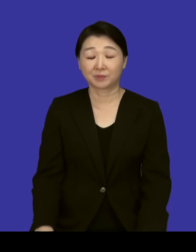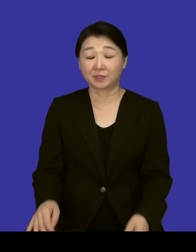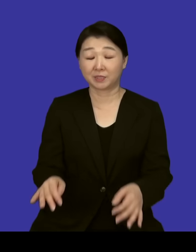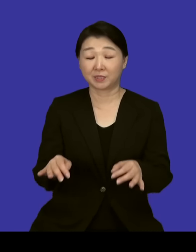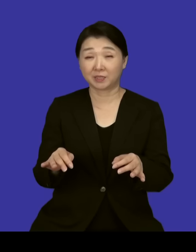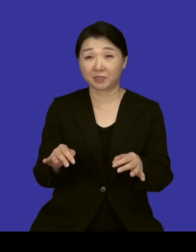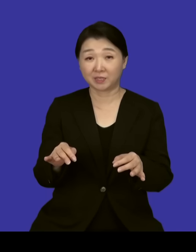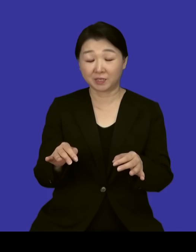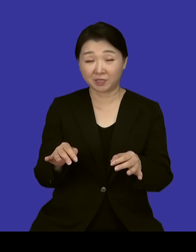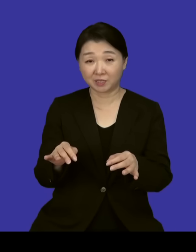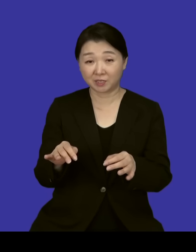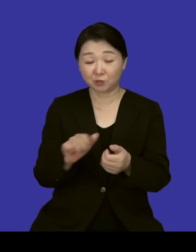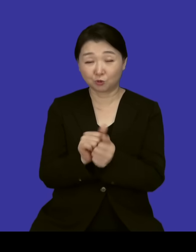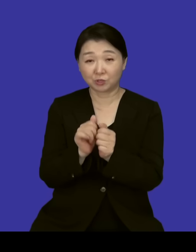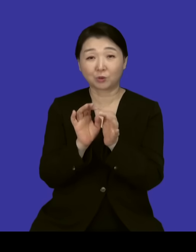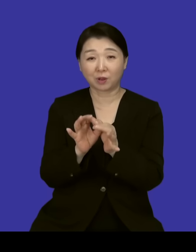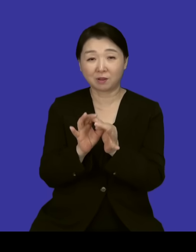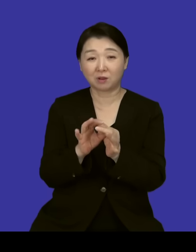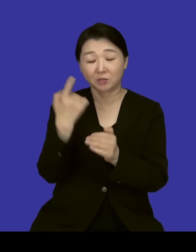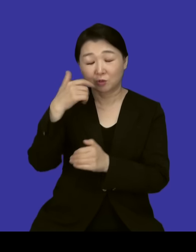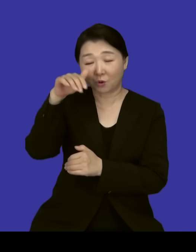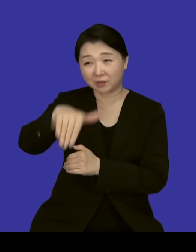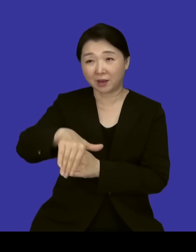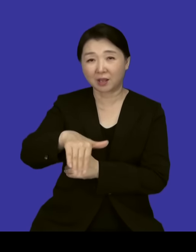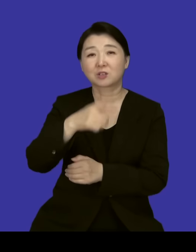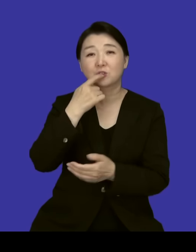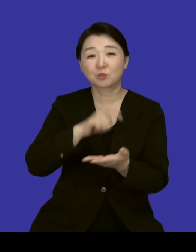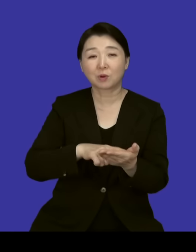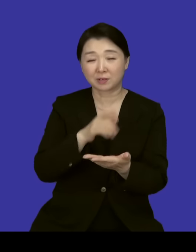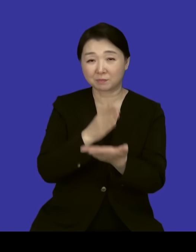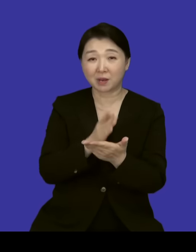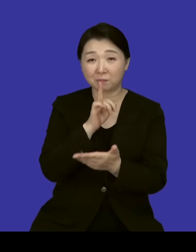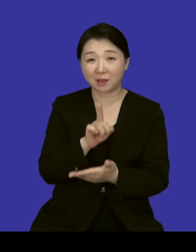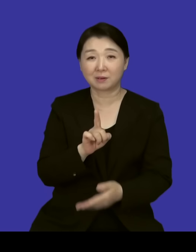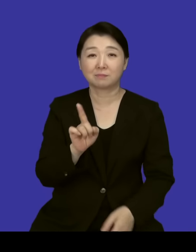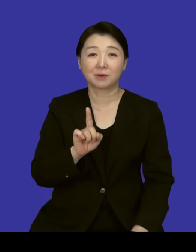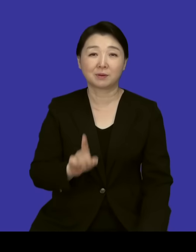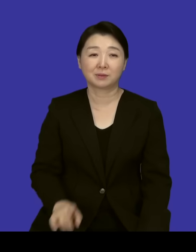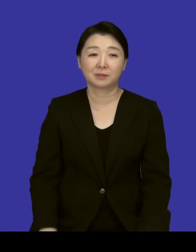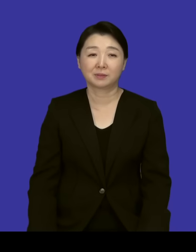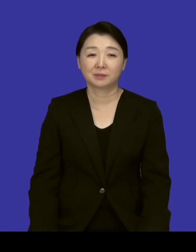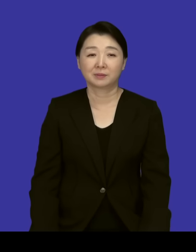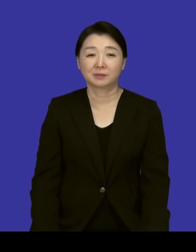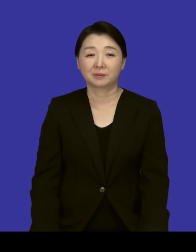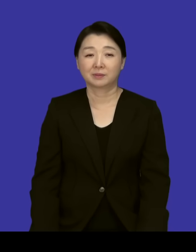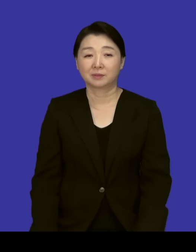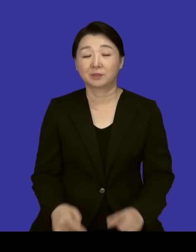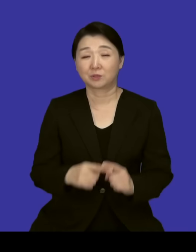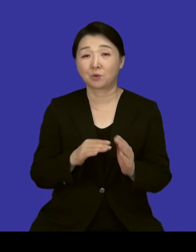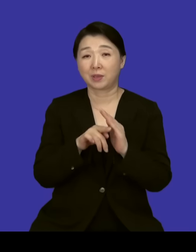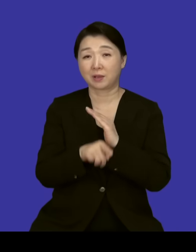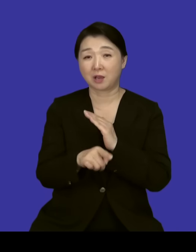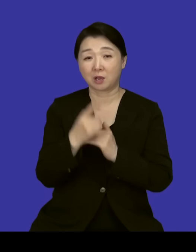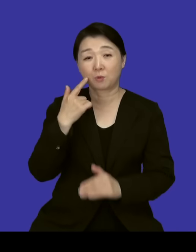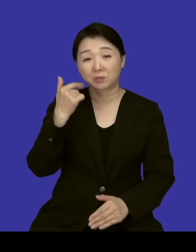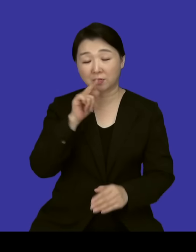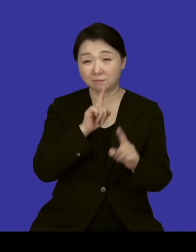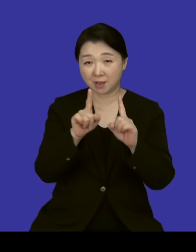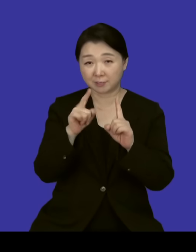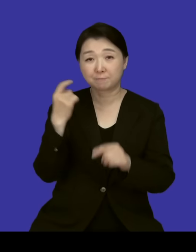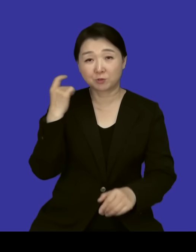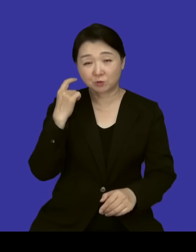그렇게 영혼이 타락하기 쉬우니까 네. 너는 그렇게 되면 안 된다 당부하신 게 있어요. 그래서 교회 가서 목사님 말씀